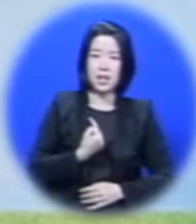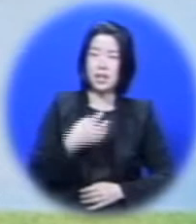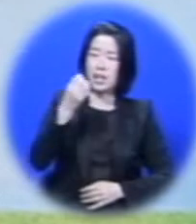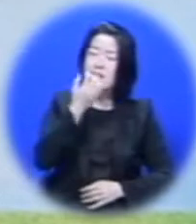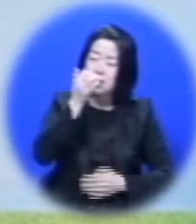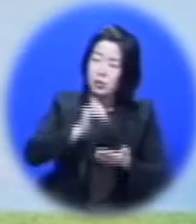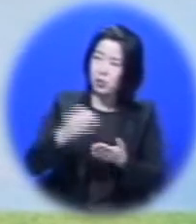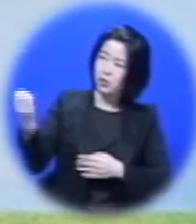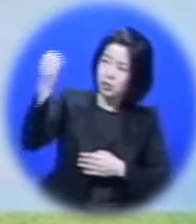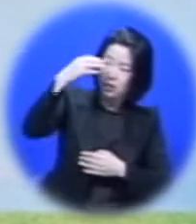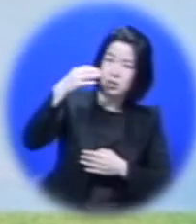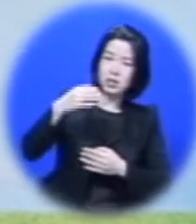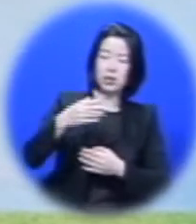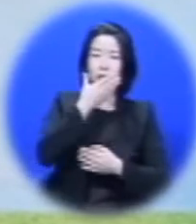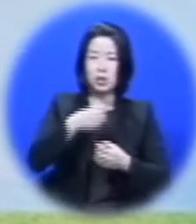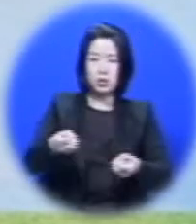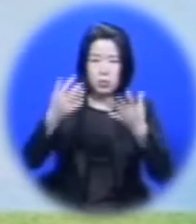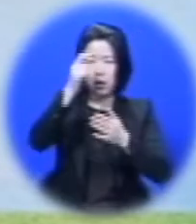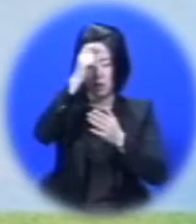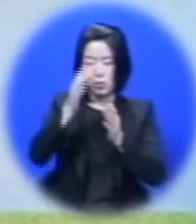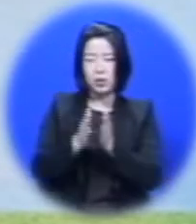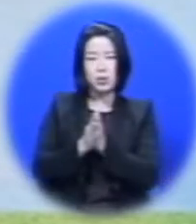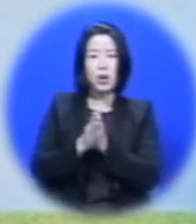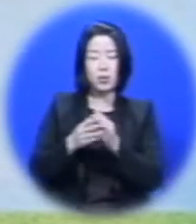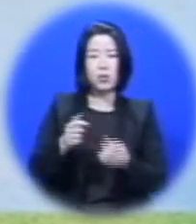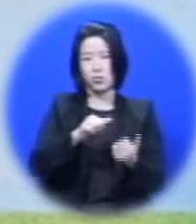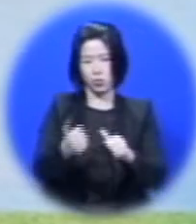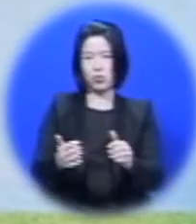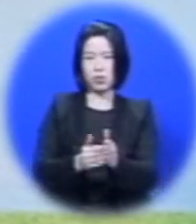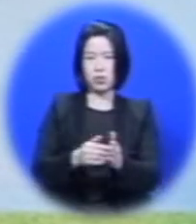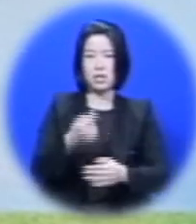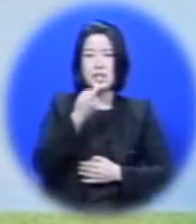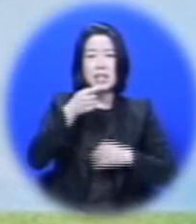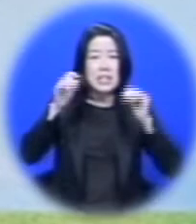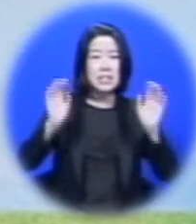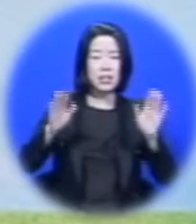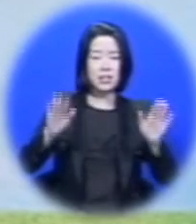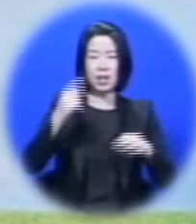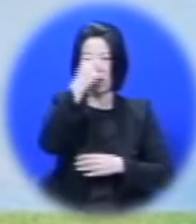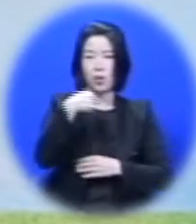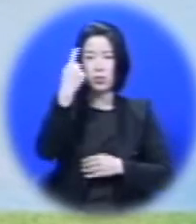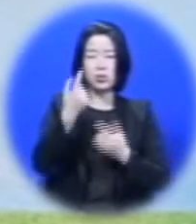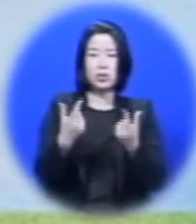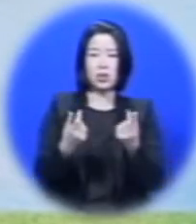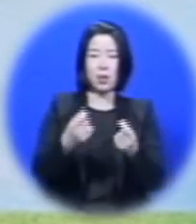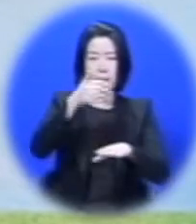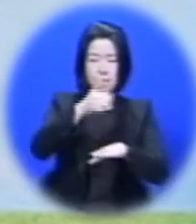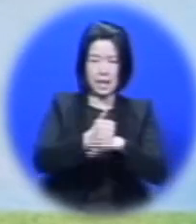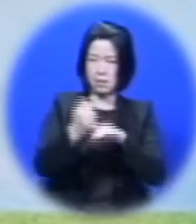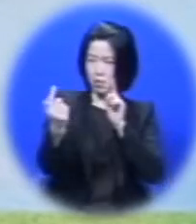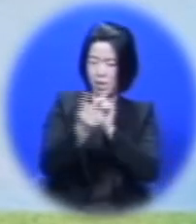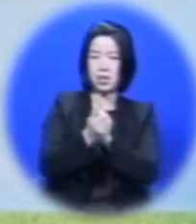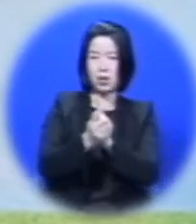던지는 자를 오히려 축복하고 기도하고 그는 죽었습니다. 천사의 얼굴처럼 그렇게 마지막을